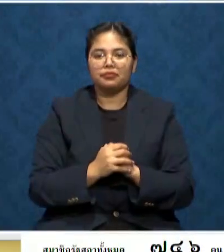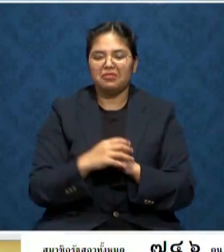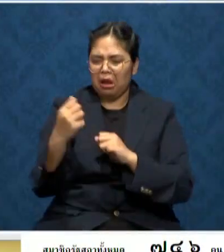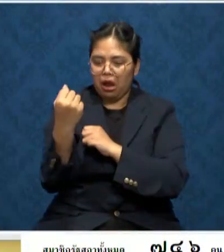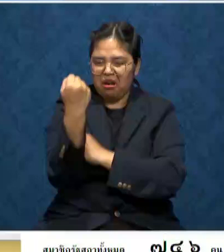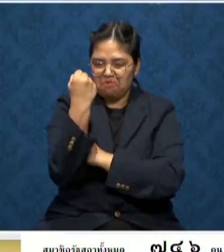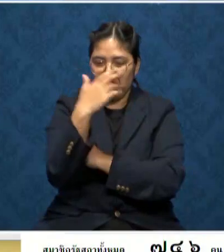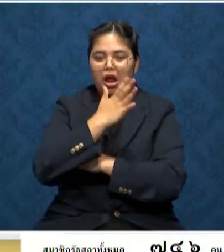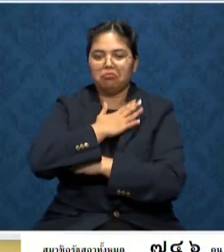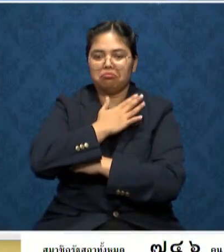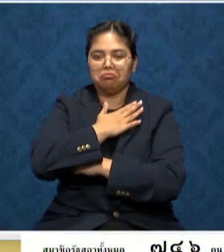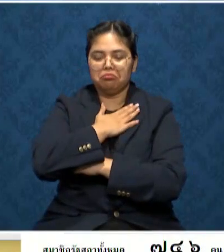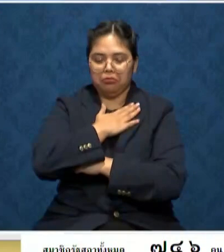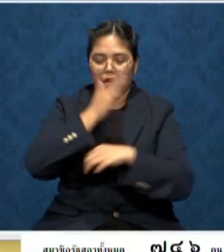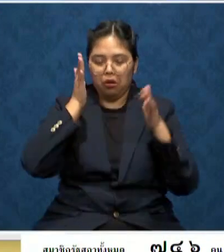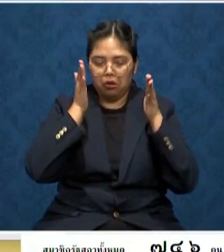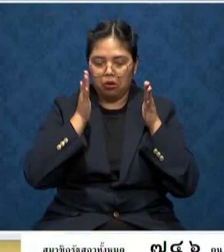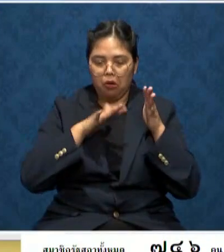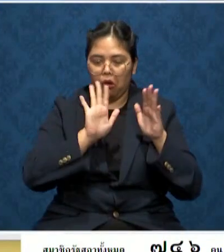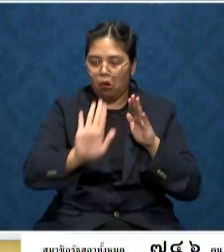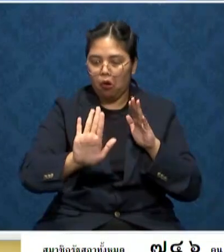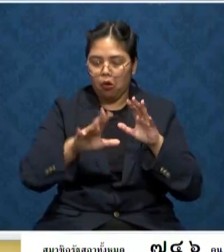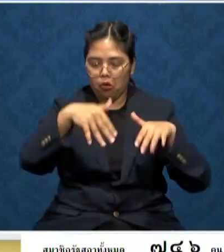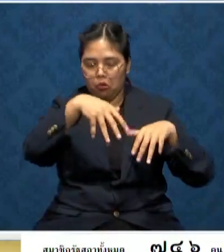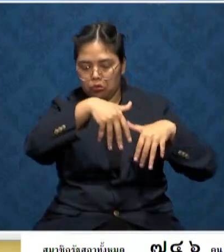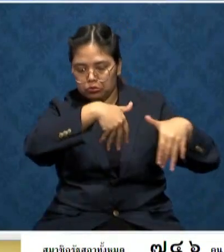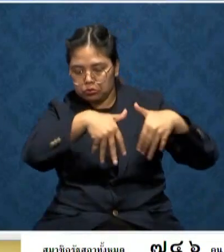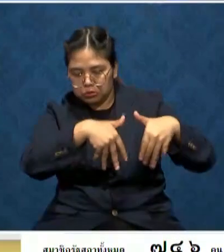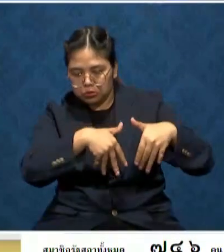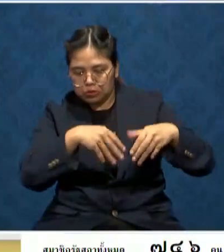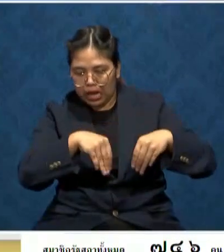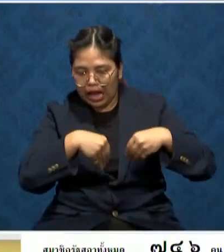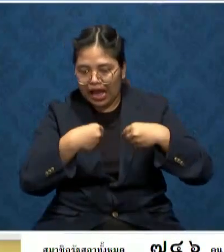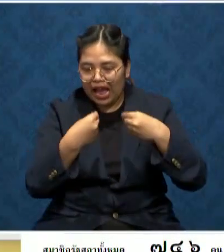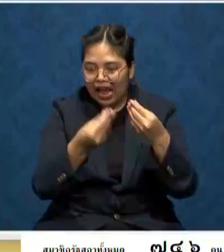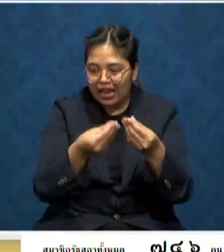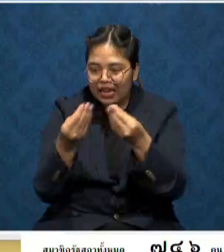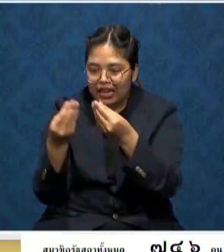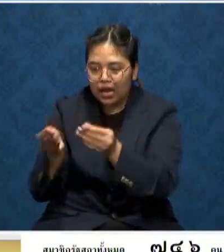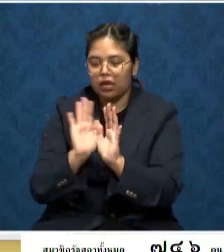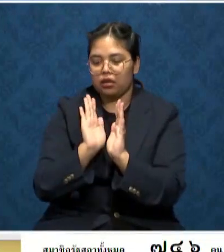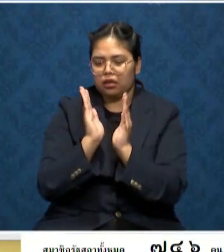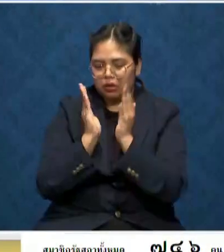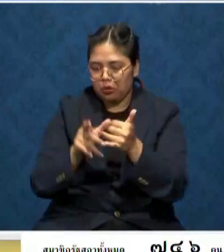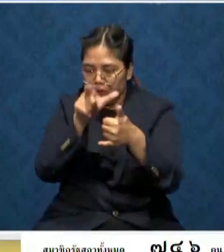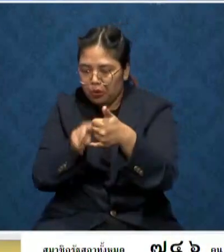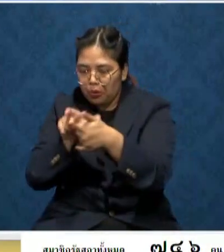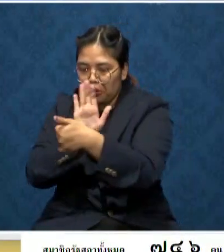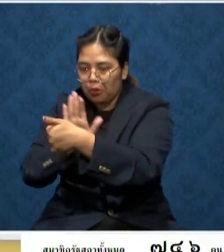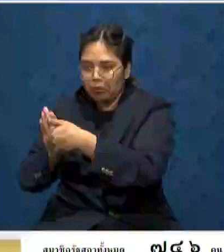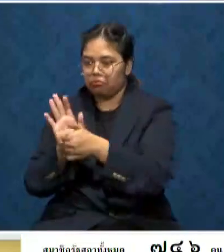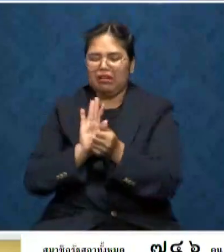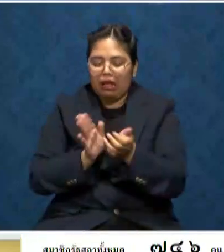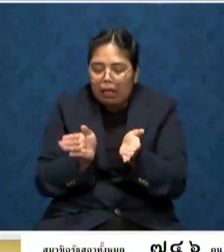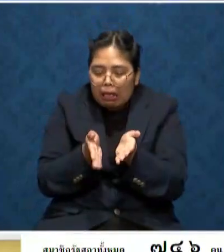นาจหน้าที่สัพยากรสาธารณะไปตอบแทนบุญคุณส่วนตัวใครไม่สงเสริมระบบอุปธรรม